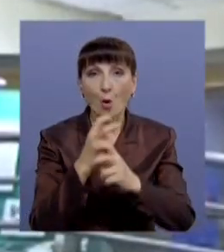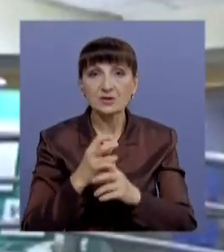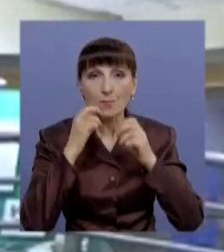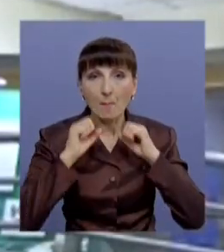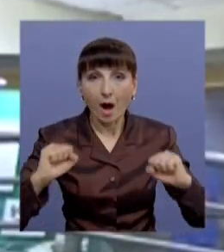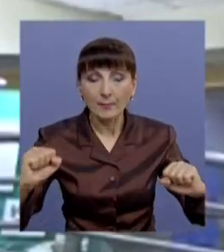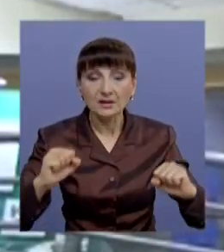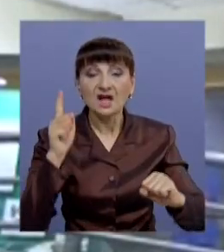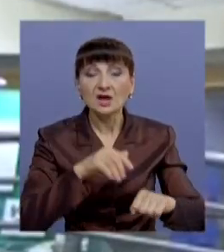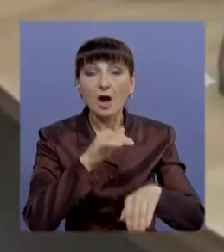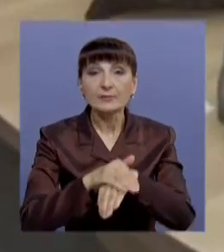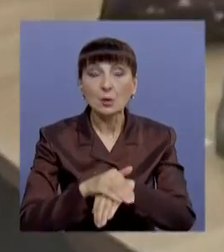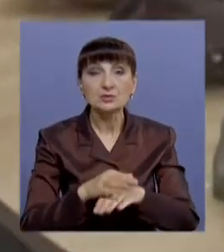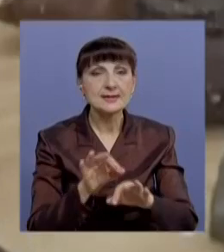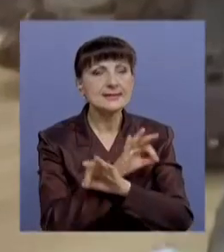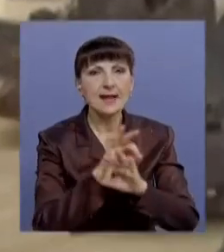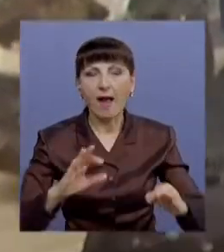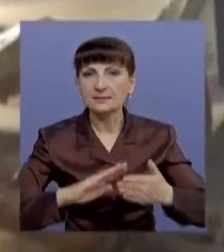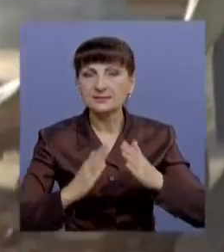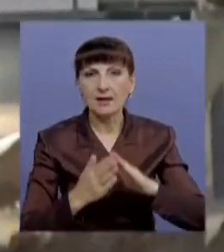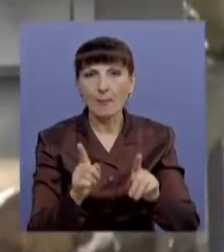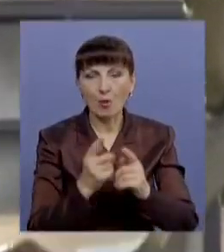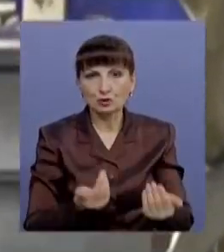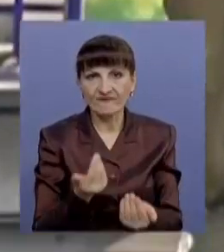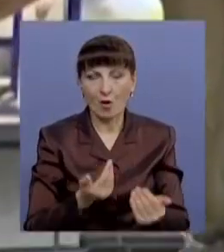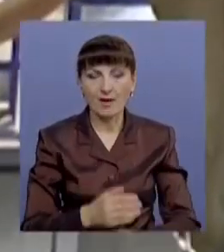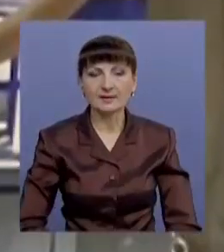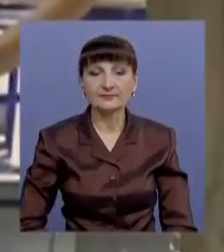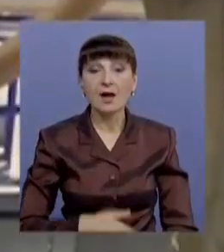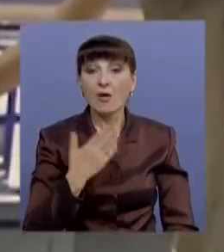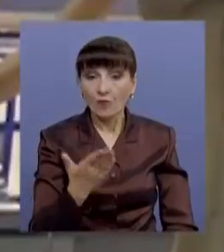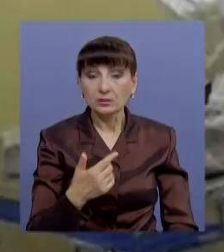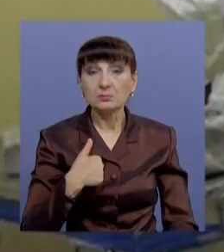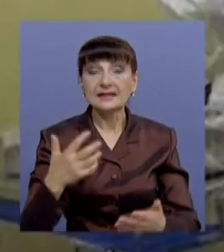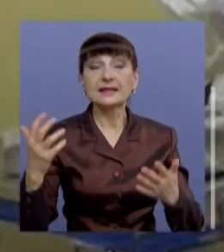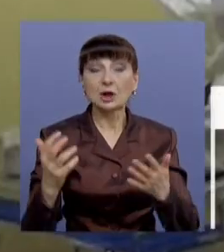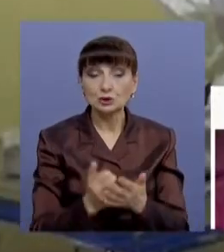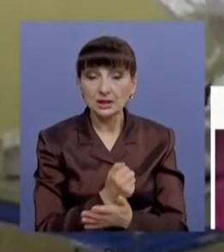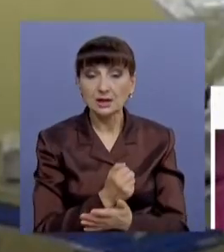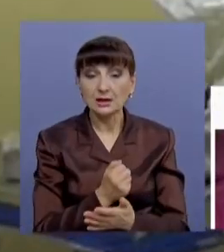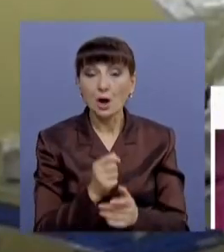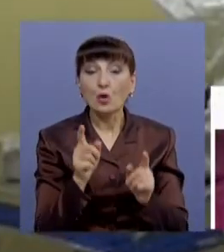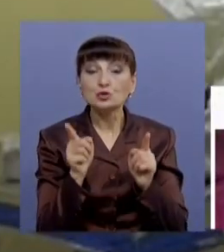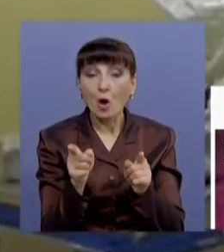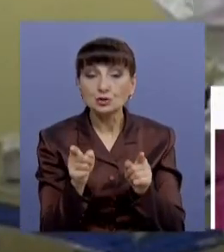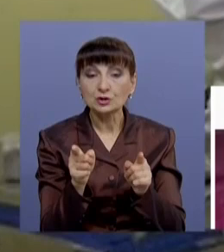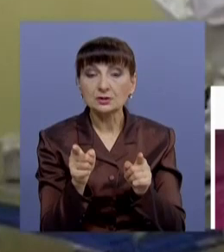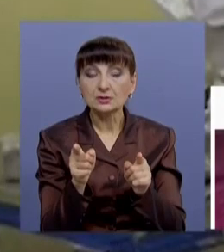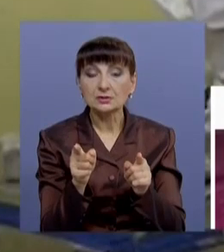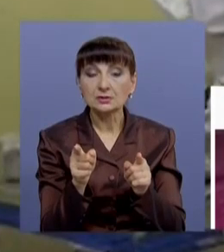Некоторые туши обнаруживают почти в идеальном состоянии. Вот такой кусочек здесь.